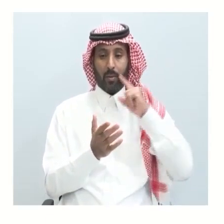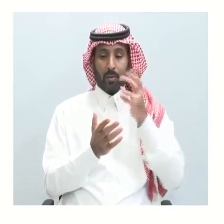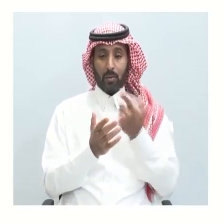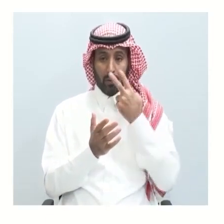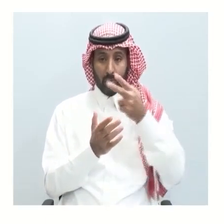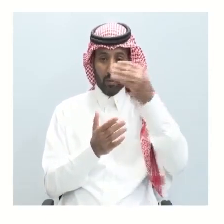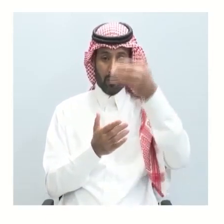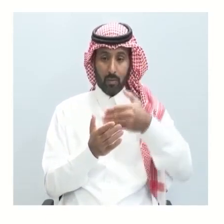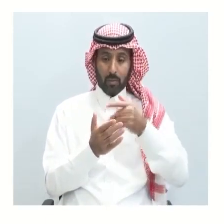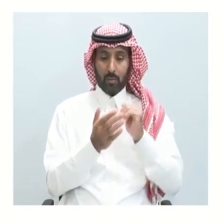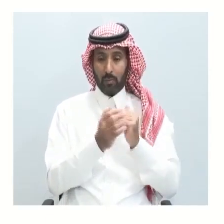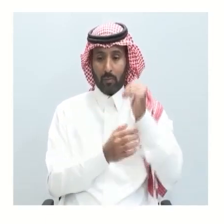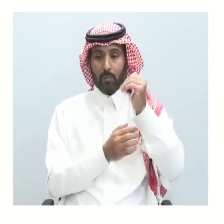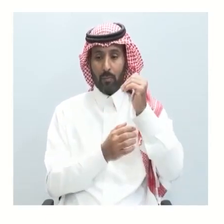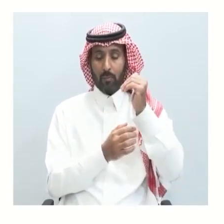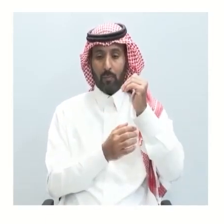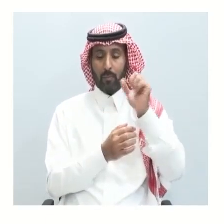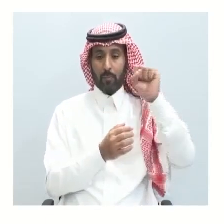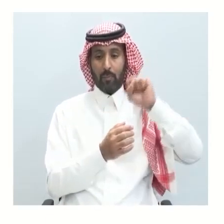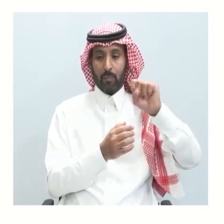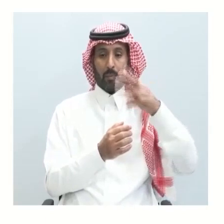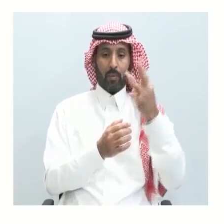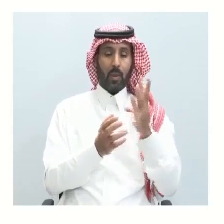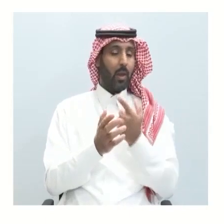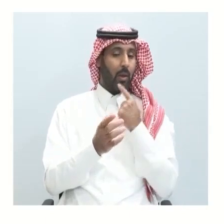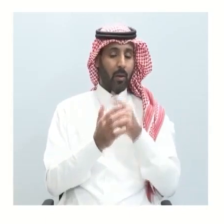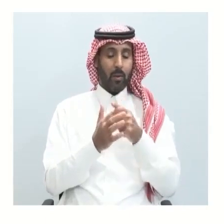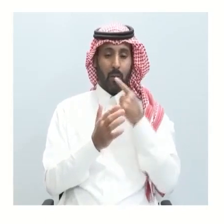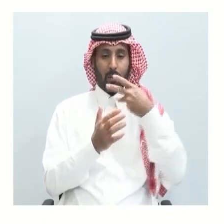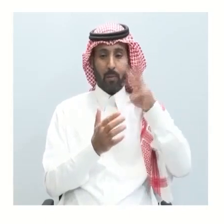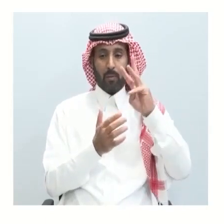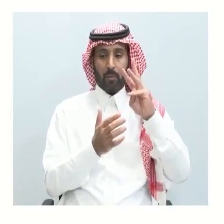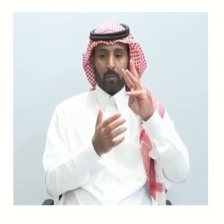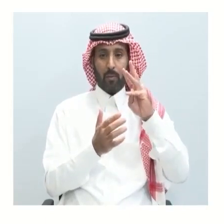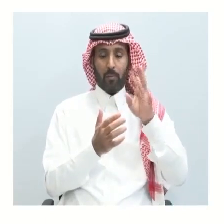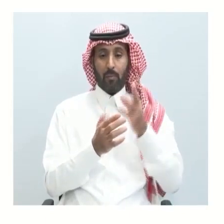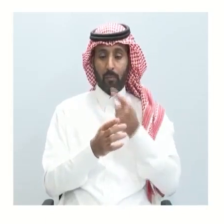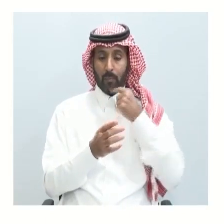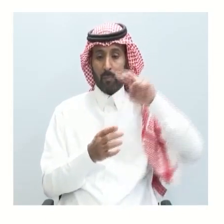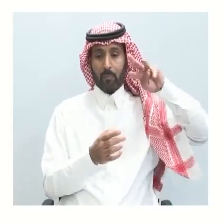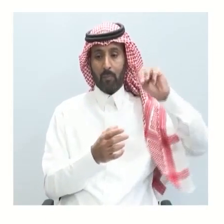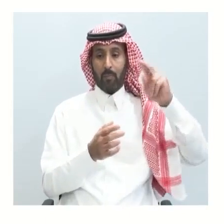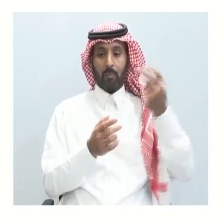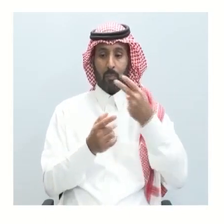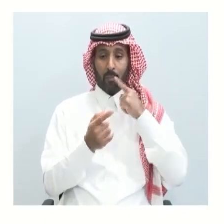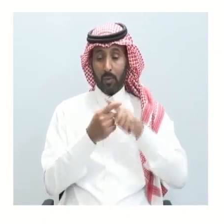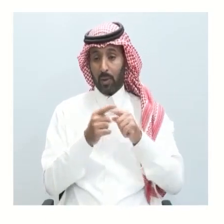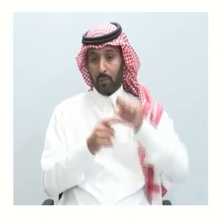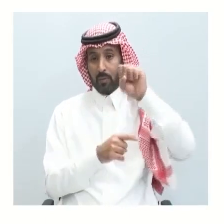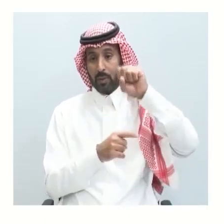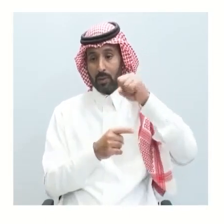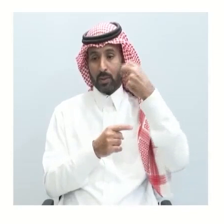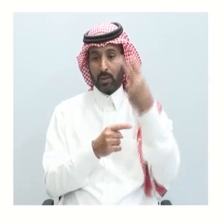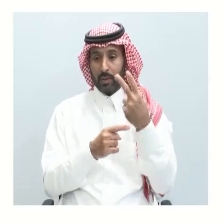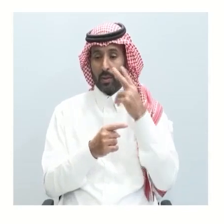حسب المعادلة مرفوع لل أس 3 لأن معامله 3، النشادر مرفوع لل أس 2 لأن